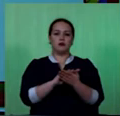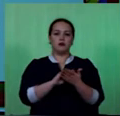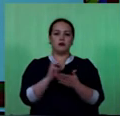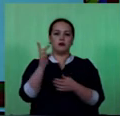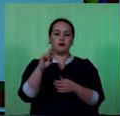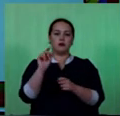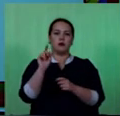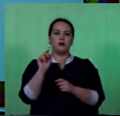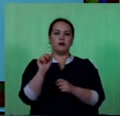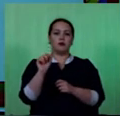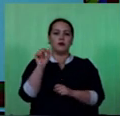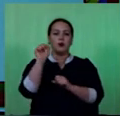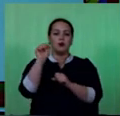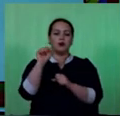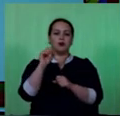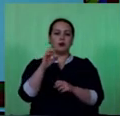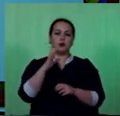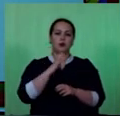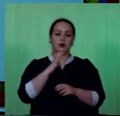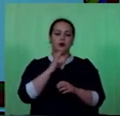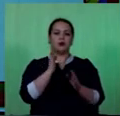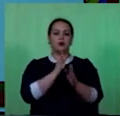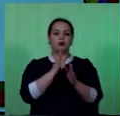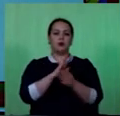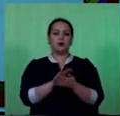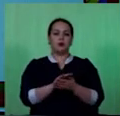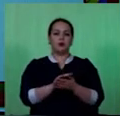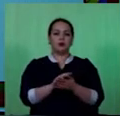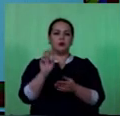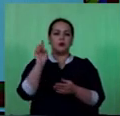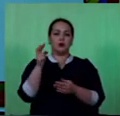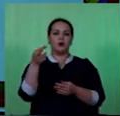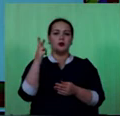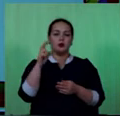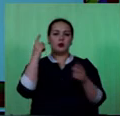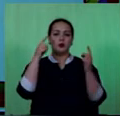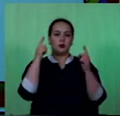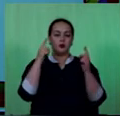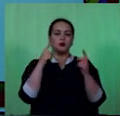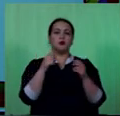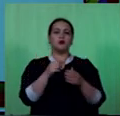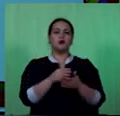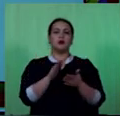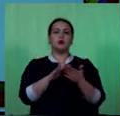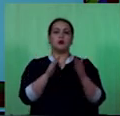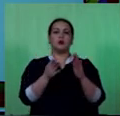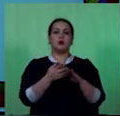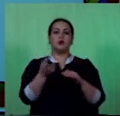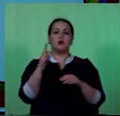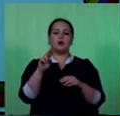охраны природных богатств вариант ответа b для создания условий для отдыха